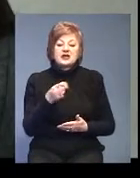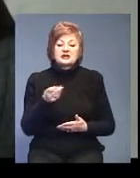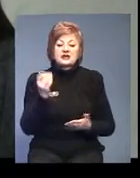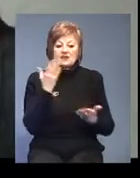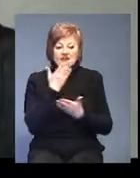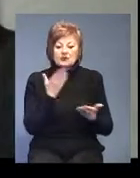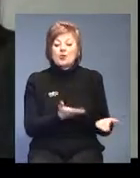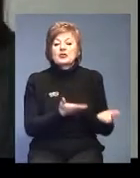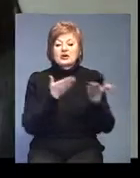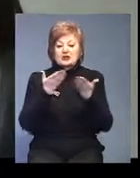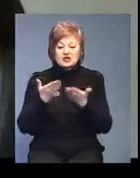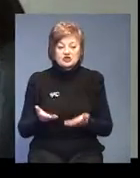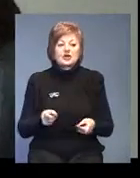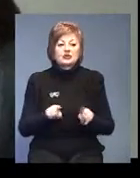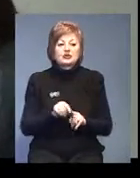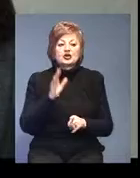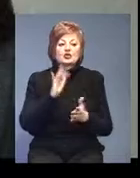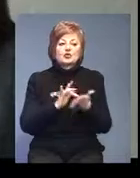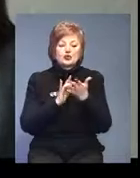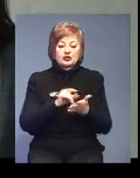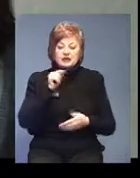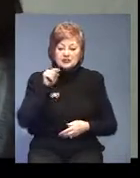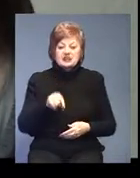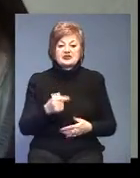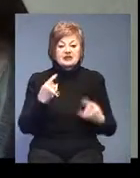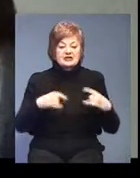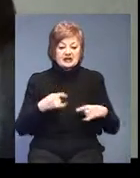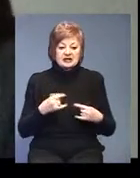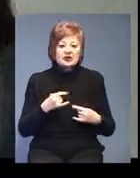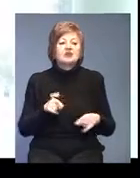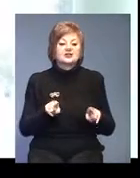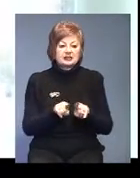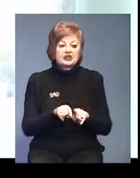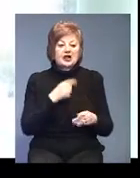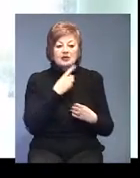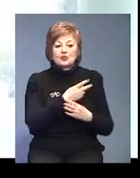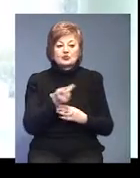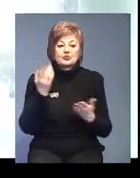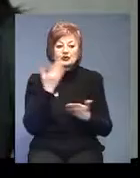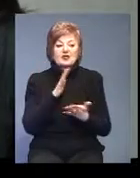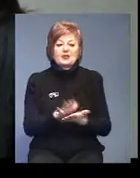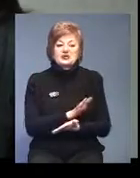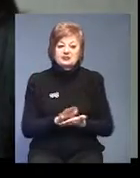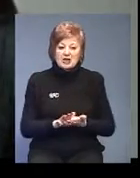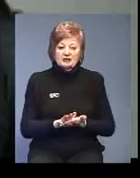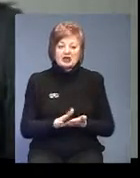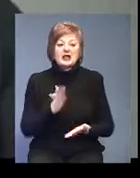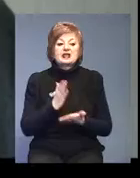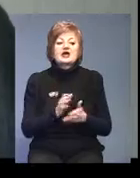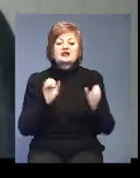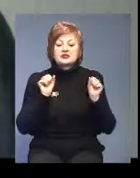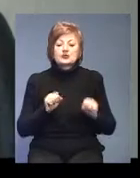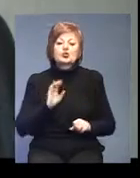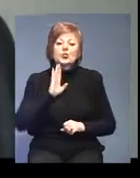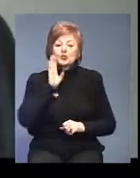ласкаво просимо, так само буде екскурсія телеканалом і так само буде перегляд фільму абсолютно безкоштовний. Є можливість лише